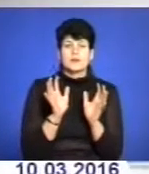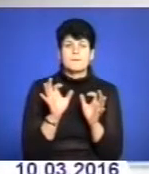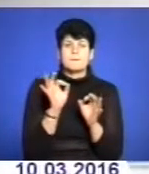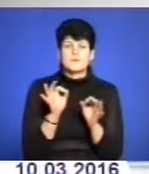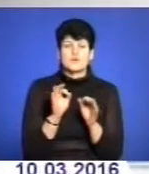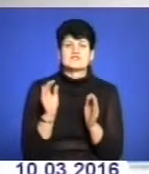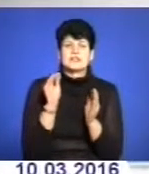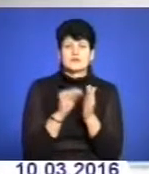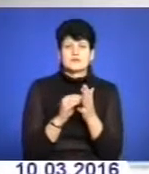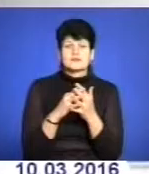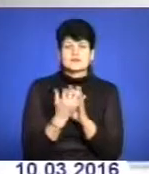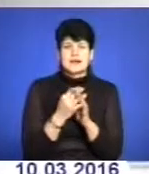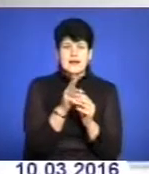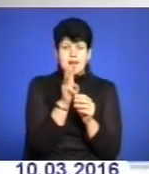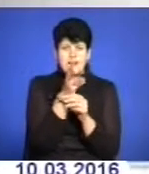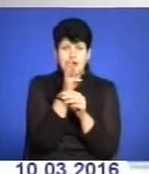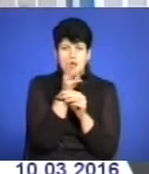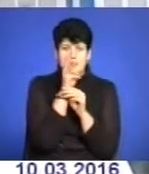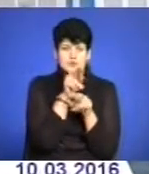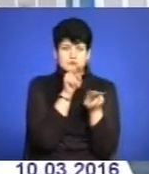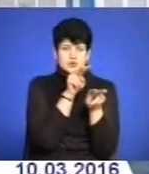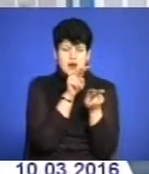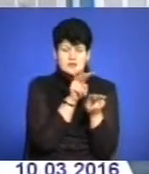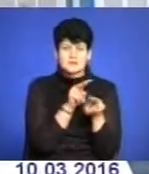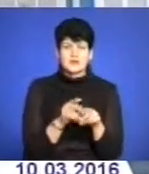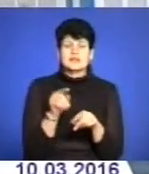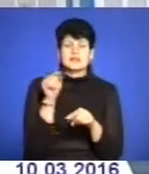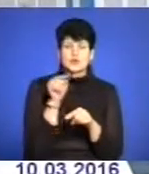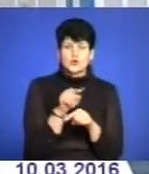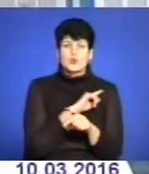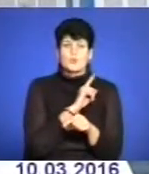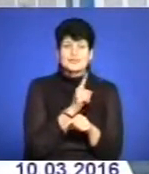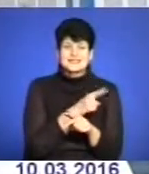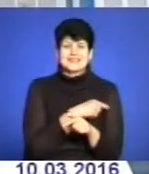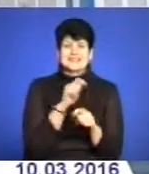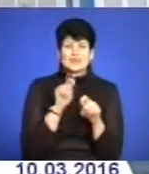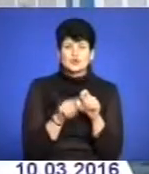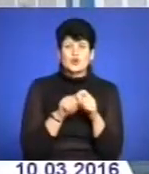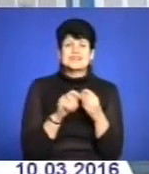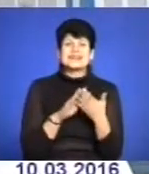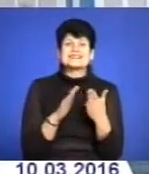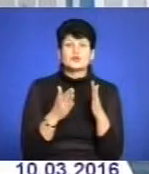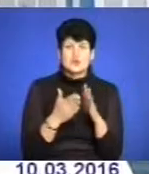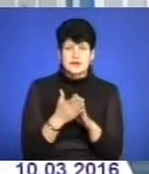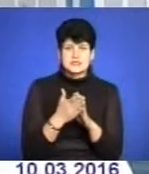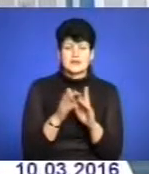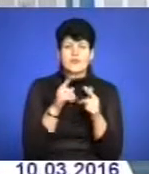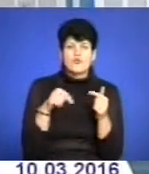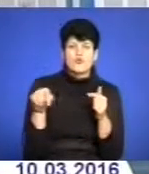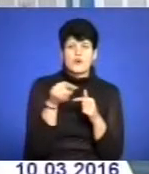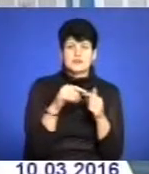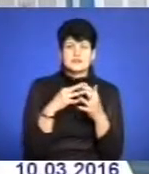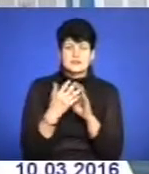у населених пунктах камер відеоспостереження. Для того, щоб опять-таки підсилити контроль за ситуацією, як на навколишніх сел,